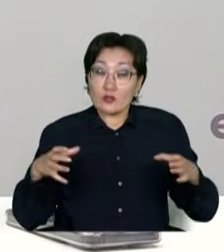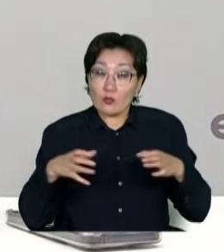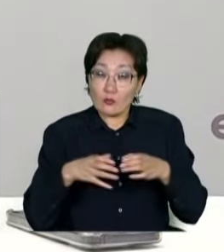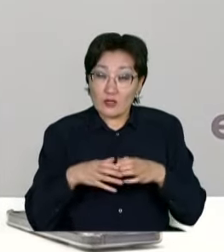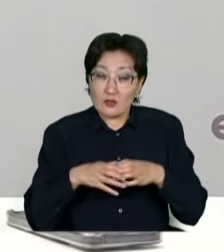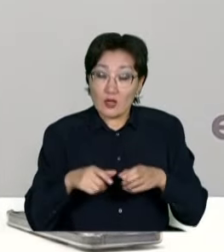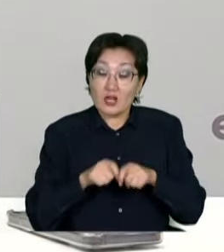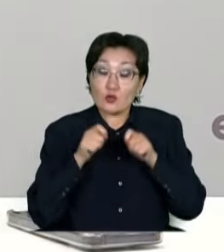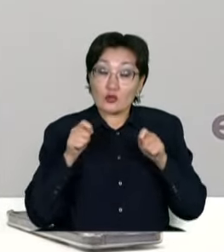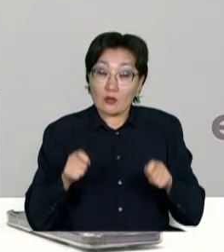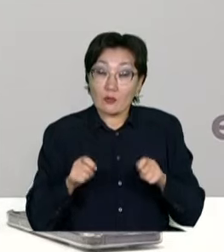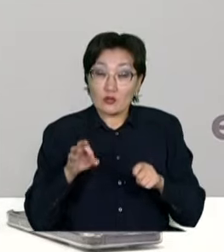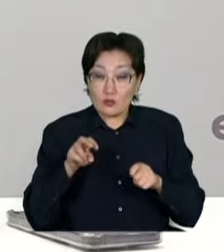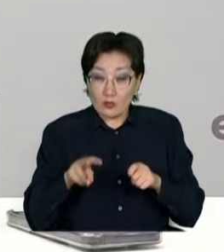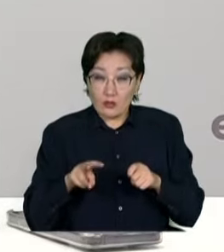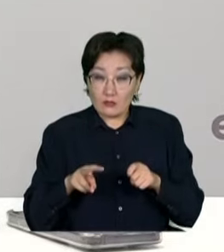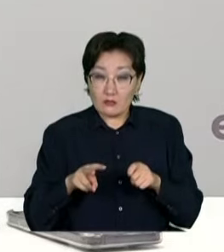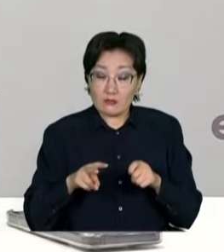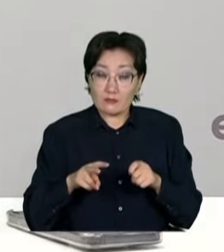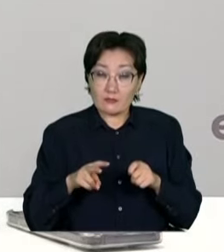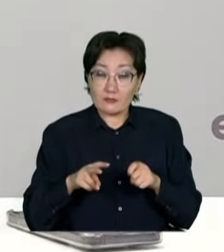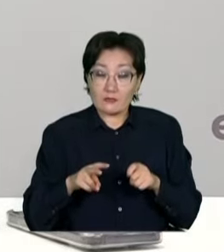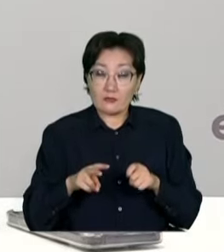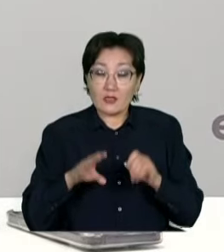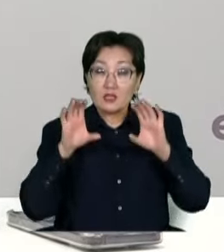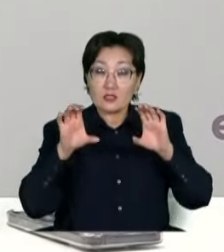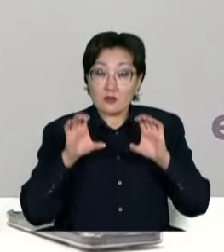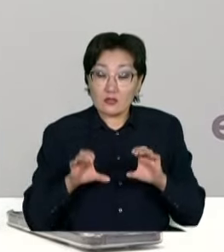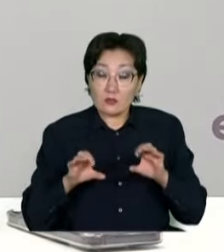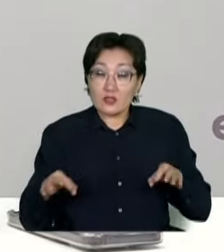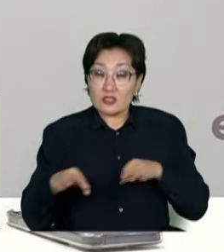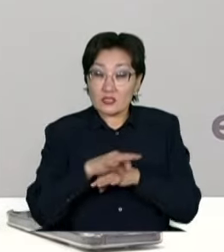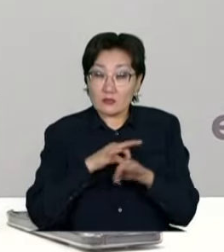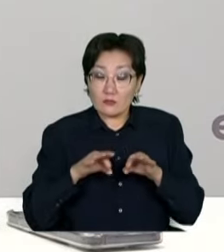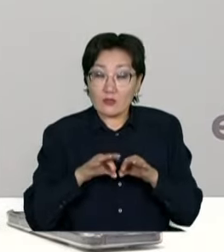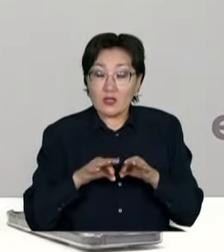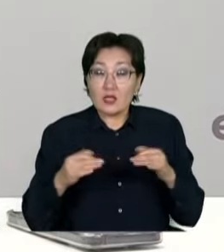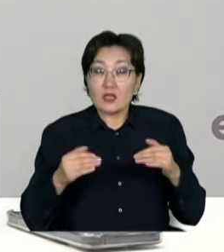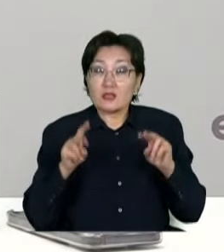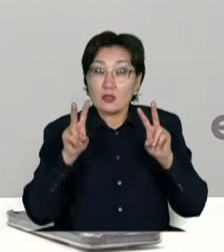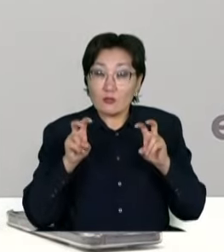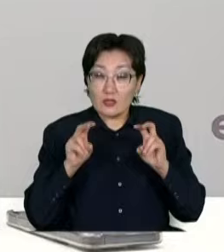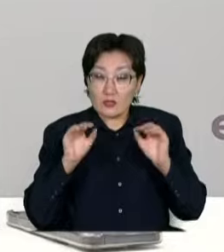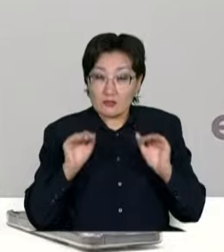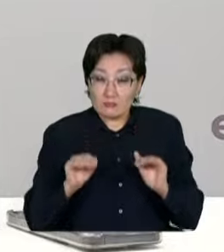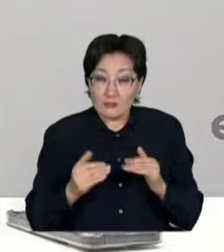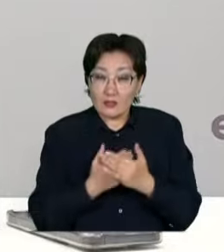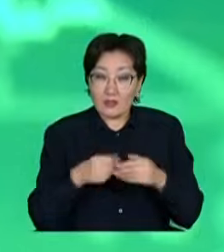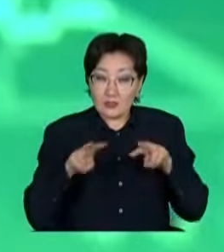жиналып, сол жаңағы заң жобасының тетіктерін тағы да қараймыз.